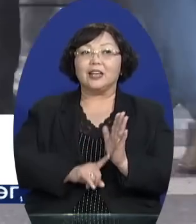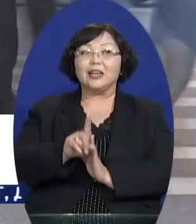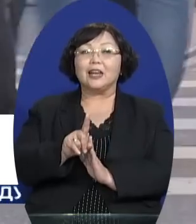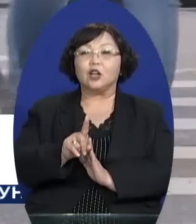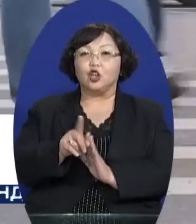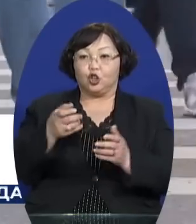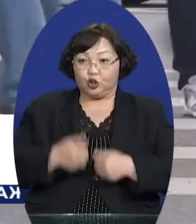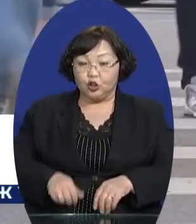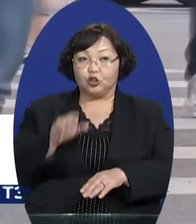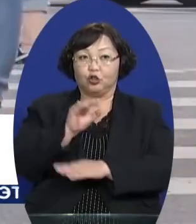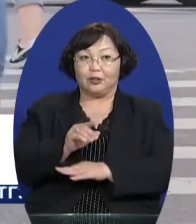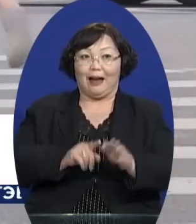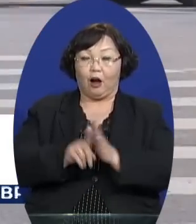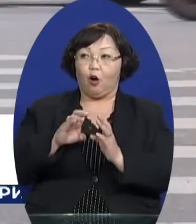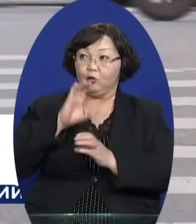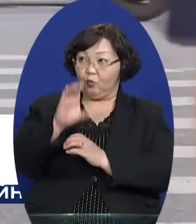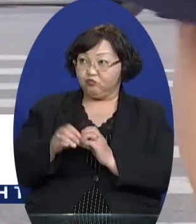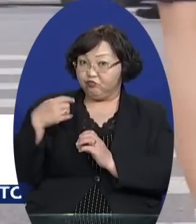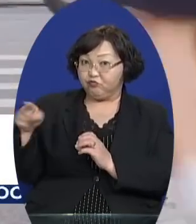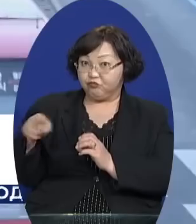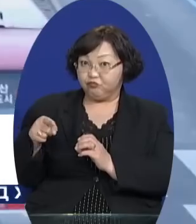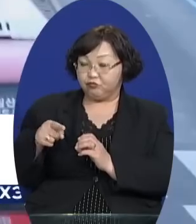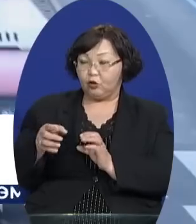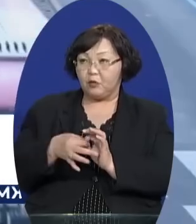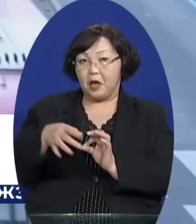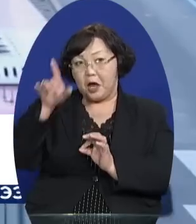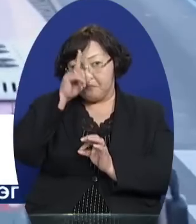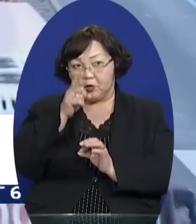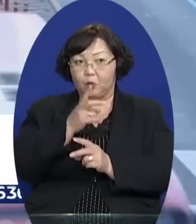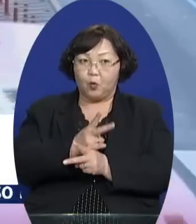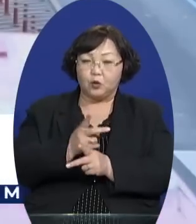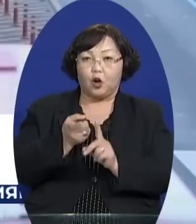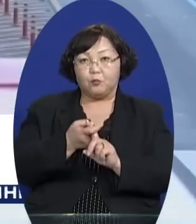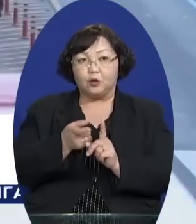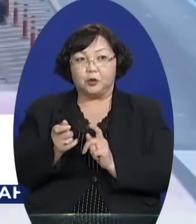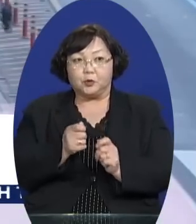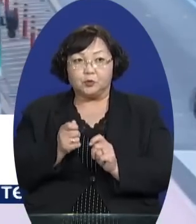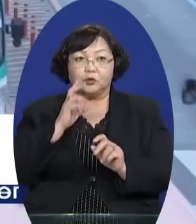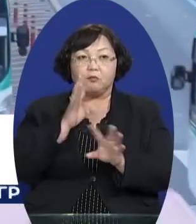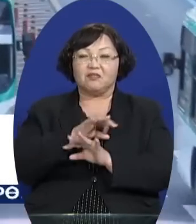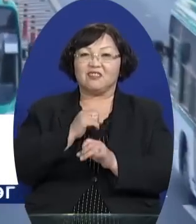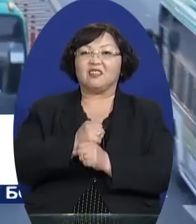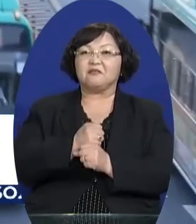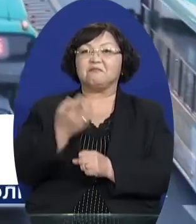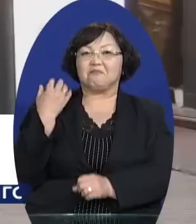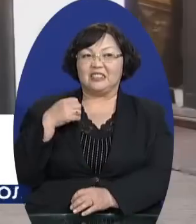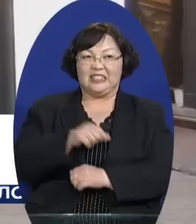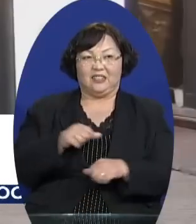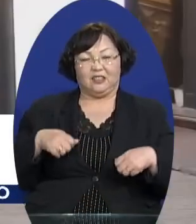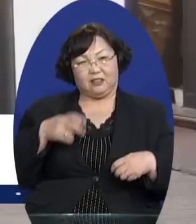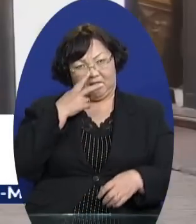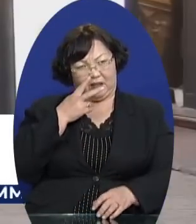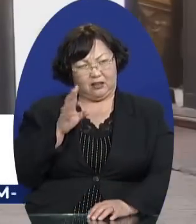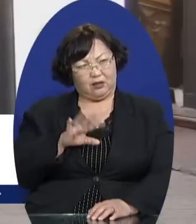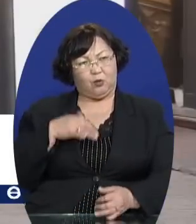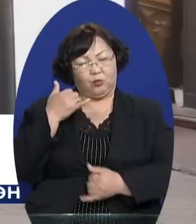төрсөн өдрөөс нь тоолдог олон улсын хэм хэмжээг эмнэлэг болоод эрхцүүн албан хэрэг хөтлөлтөд нэвтрүүлсэн байдаг байна. Гэхдээ иргэдийн дунд уламжлалт